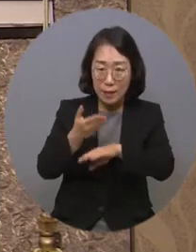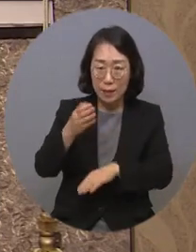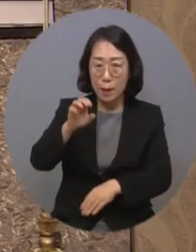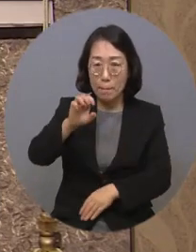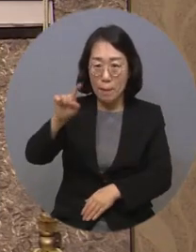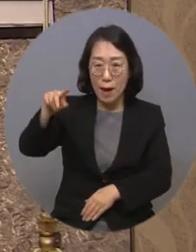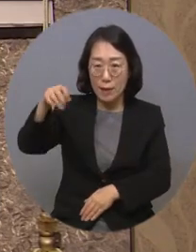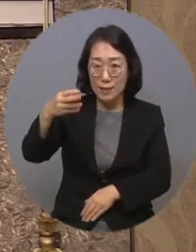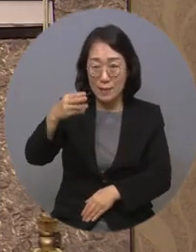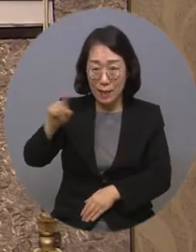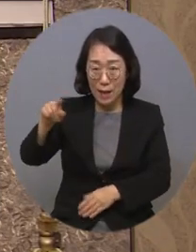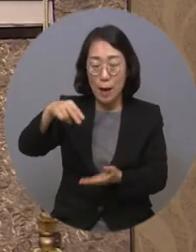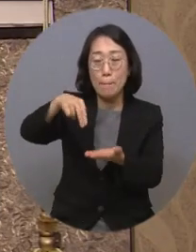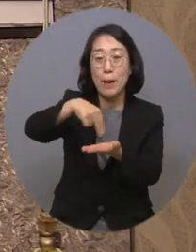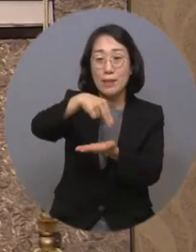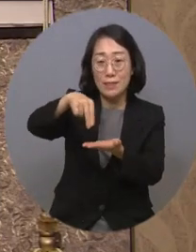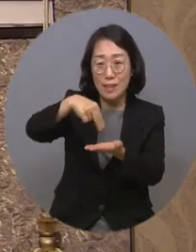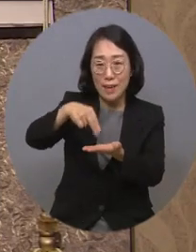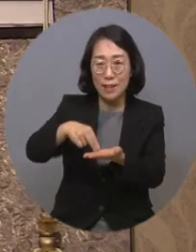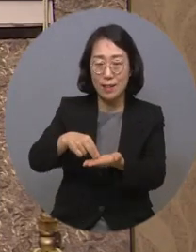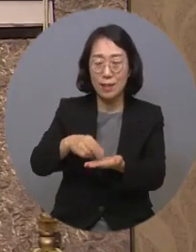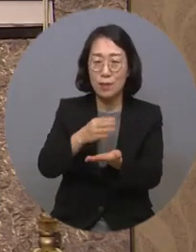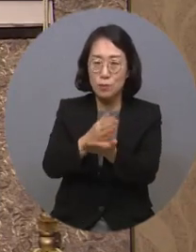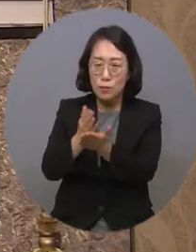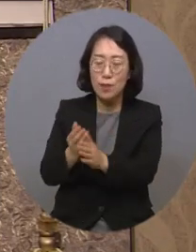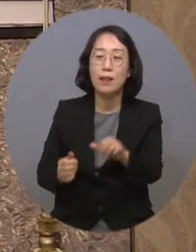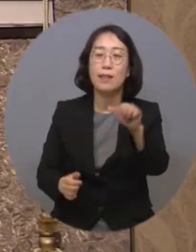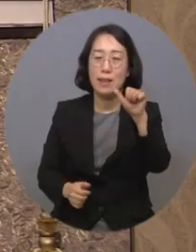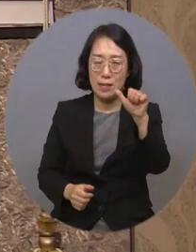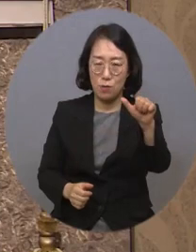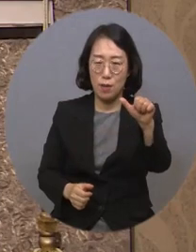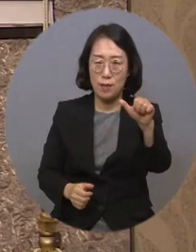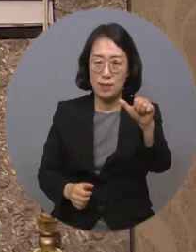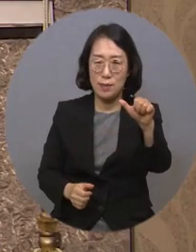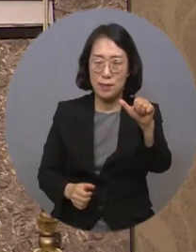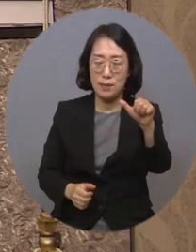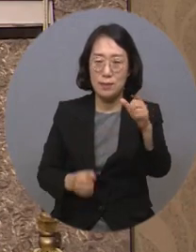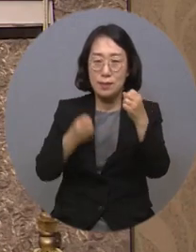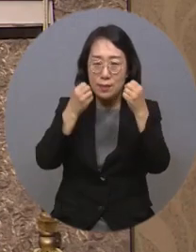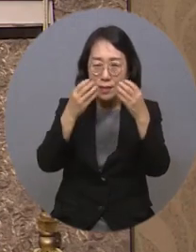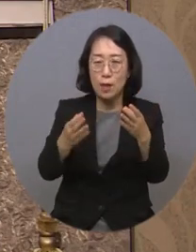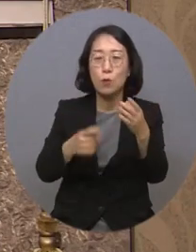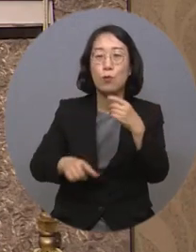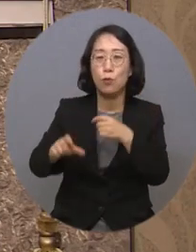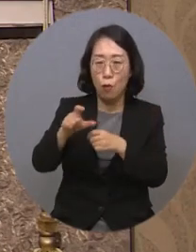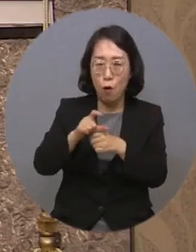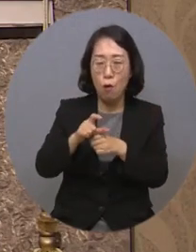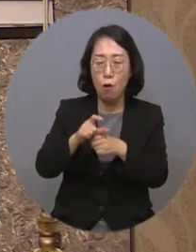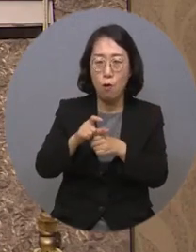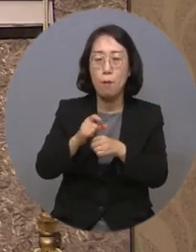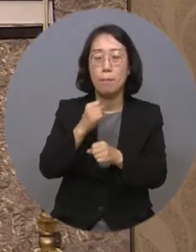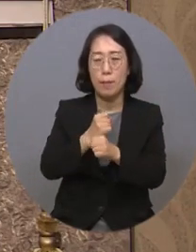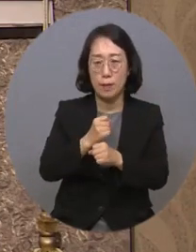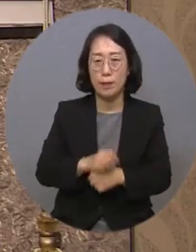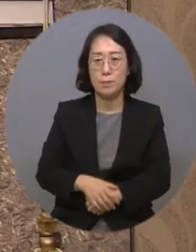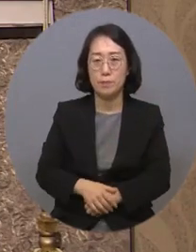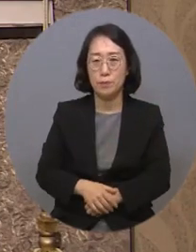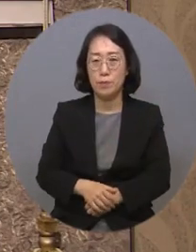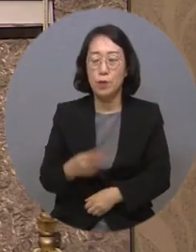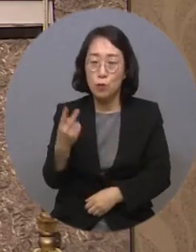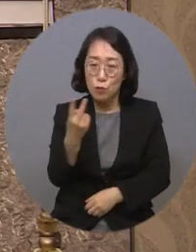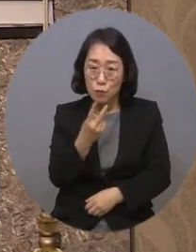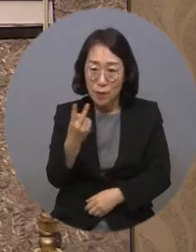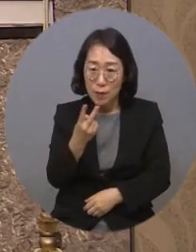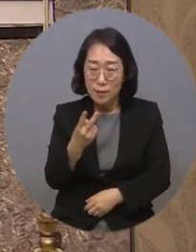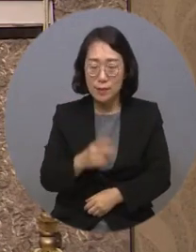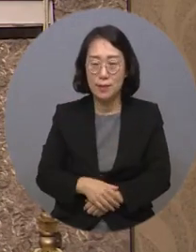파스타, 스파게티를 이제 다섯 가지 종류의 스파게티를 이제 개발을 했죠. 네. 그래서 이제 수제 돈가스와 스파게티 전문점으로